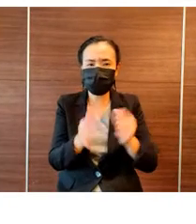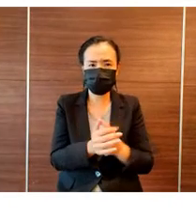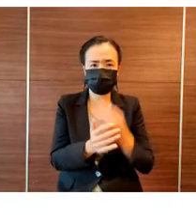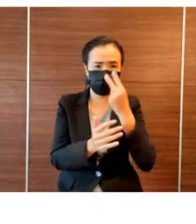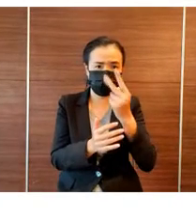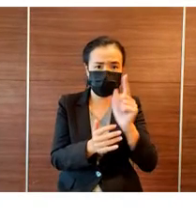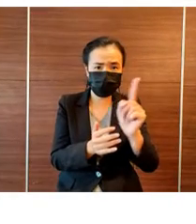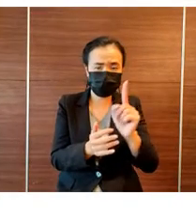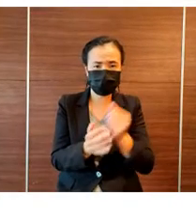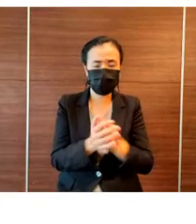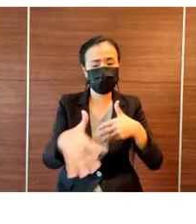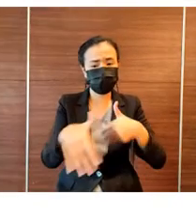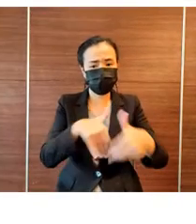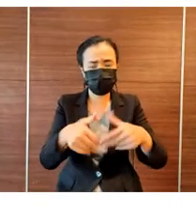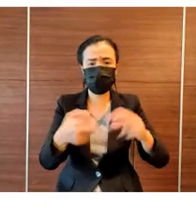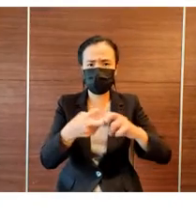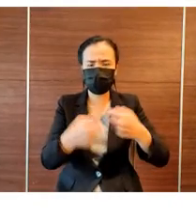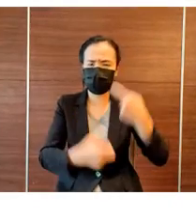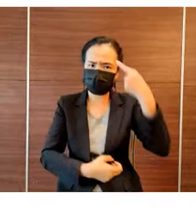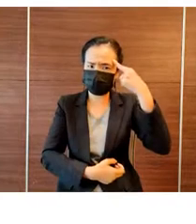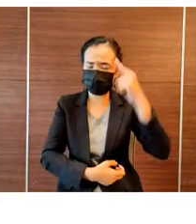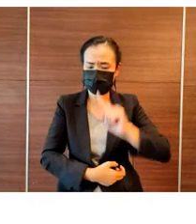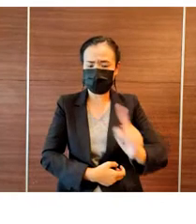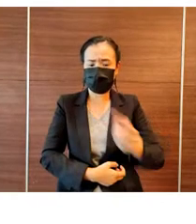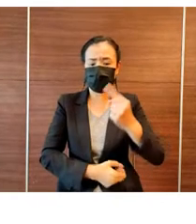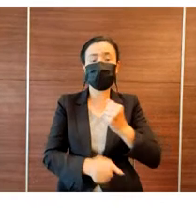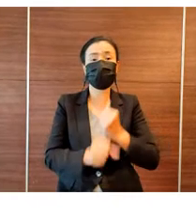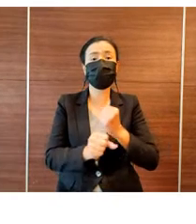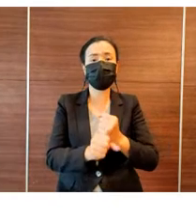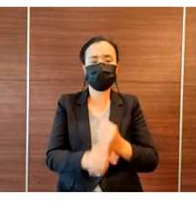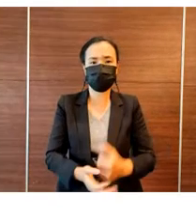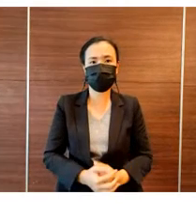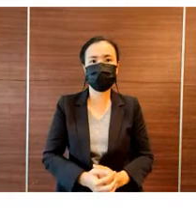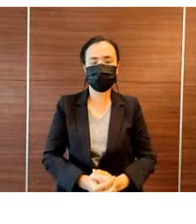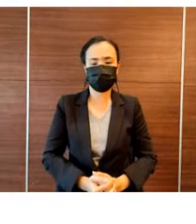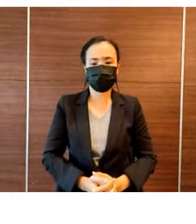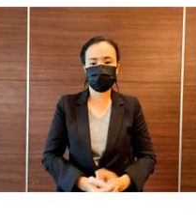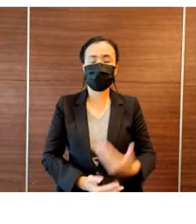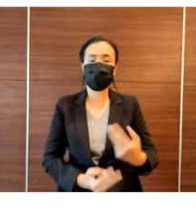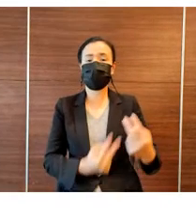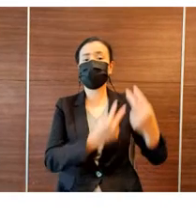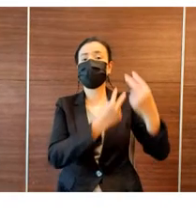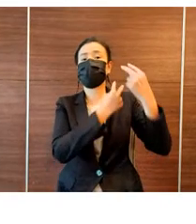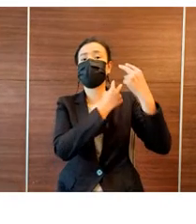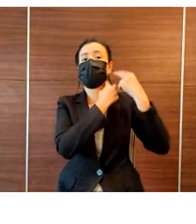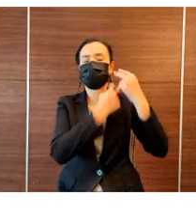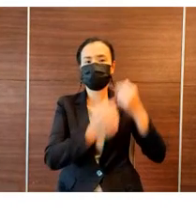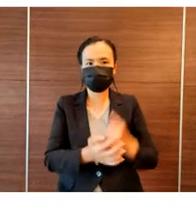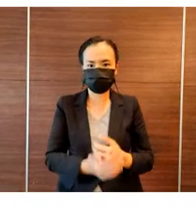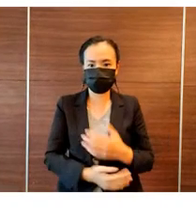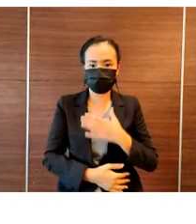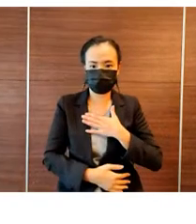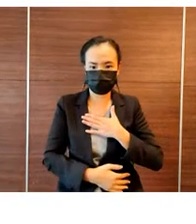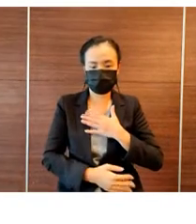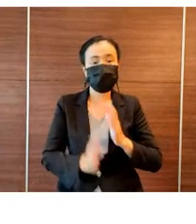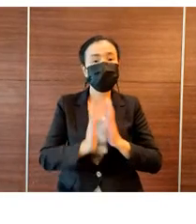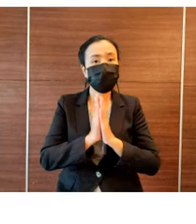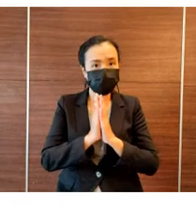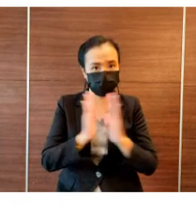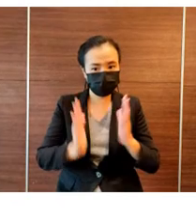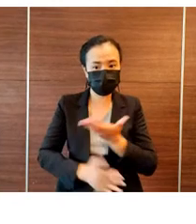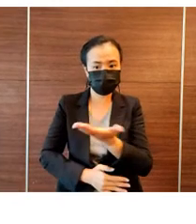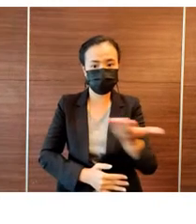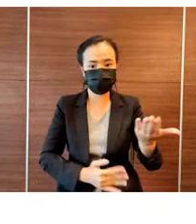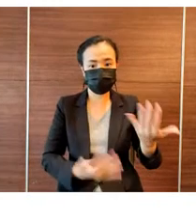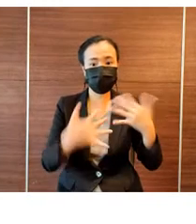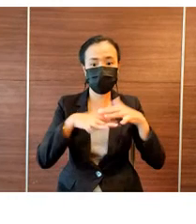การณ์อะไรในชุมชนถึงลุกขึ้นมาทำด้านนี้ค่ะ ก็เท้าความกลับไปนะก่อนอื่นต้องขอบคุณทุกท่านที่มา